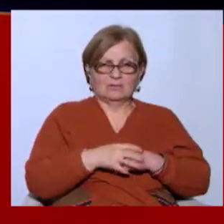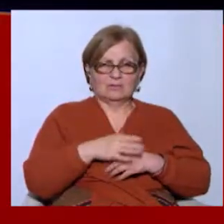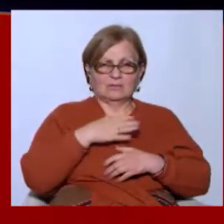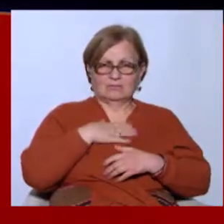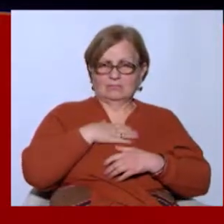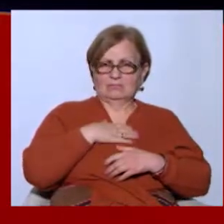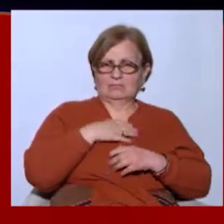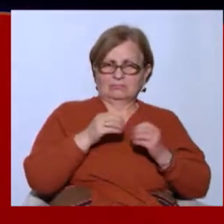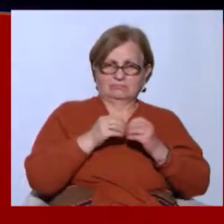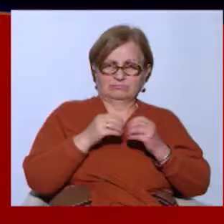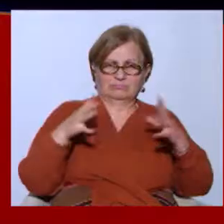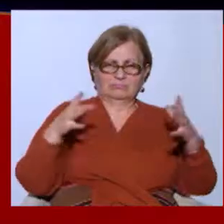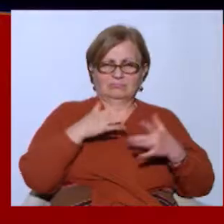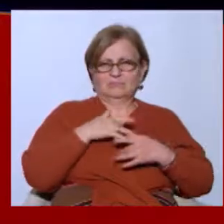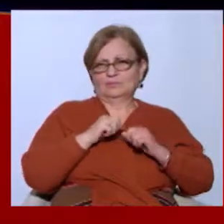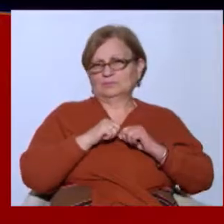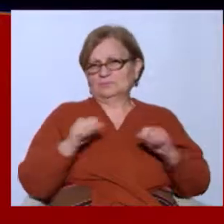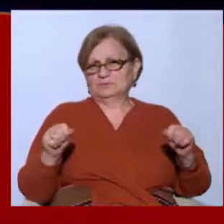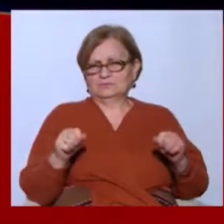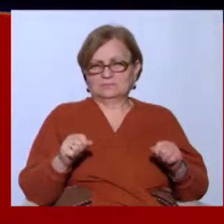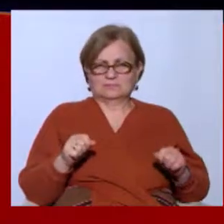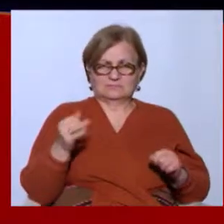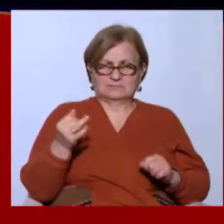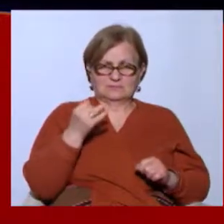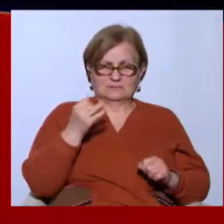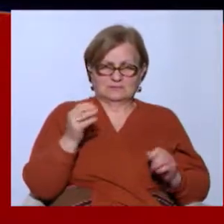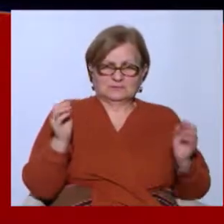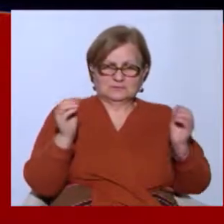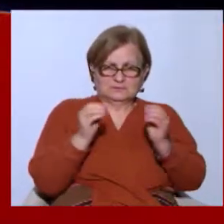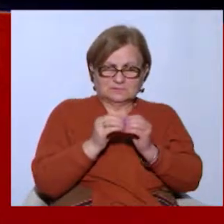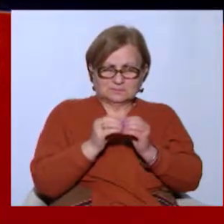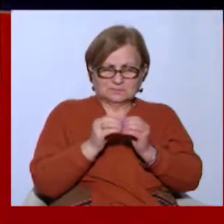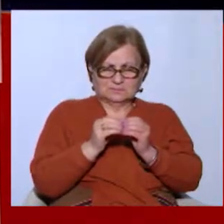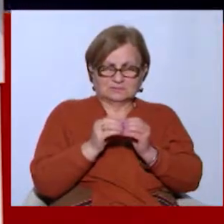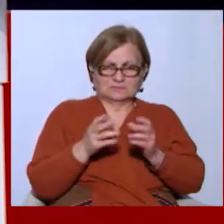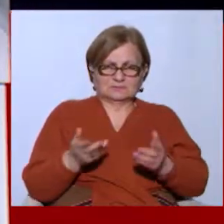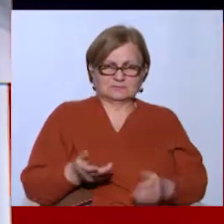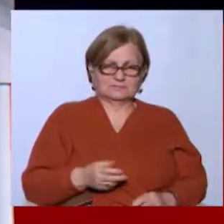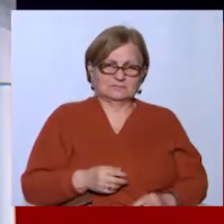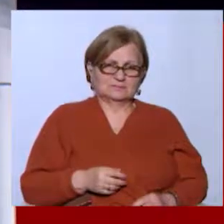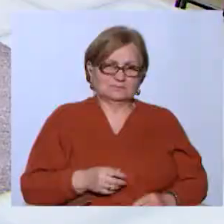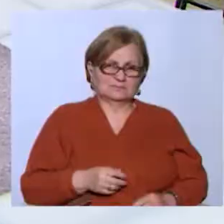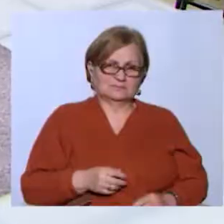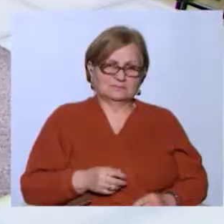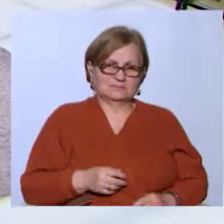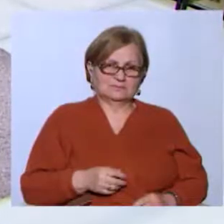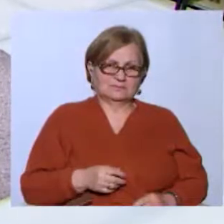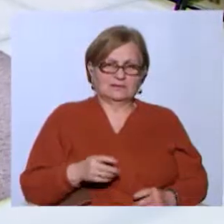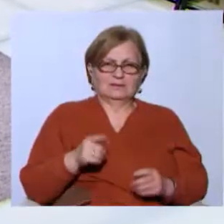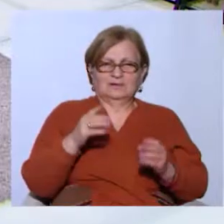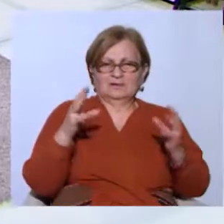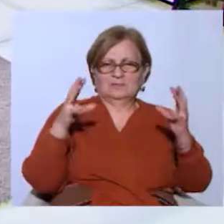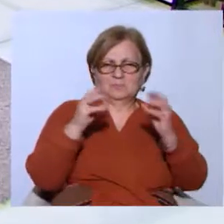რა არის, კაცო, ეს გული გამისკდა. რა საინტერესო რაღაცა. რა არის ნეტა? ჰო?